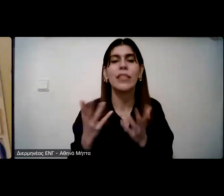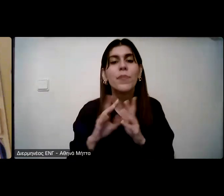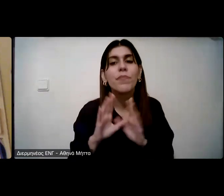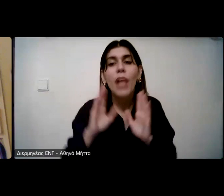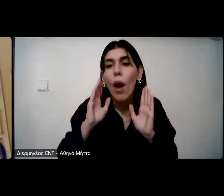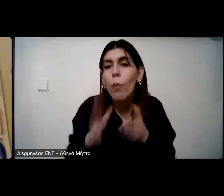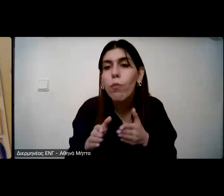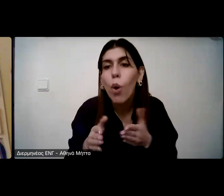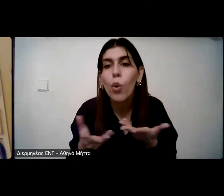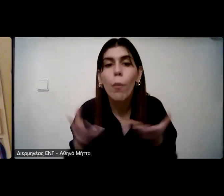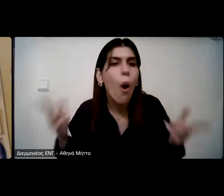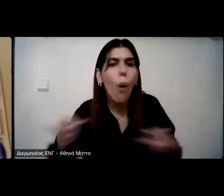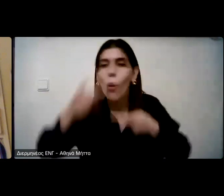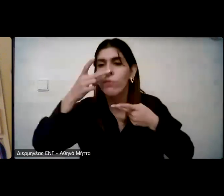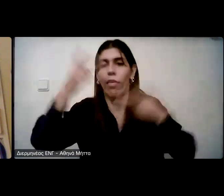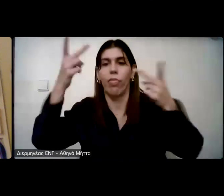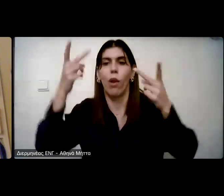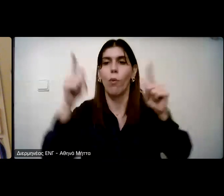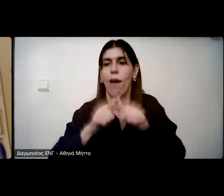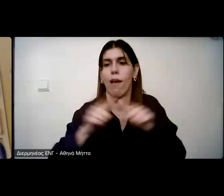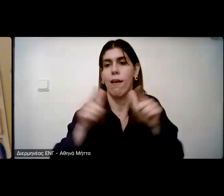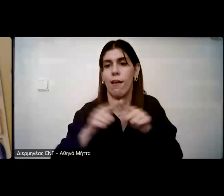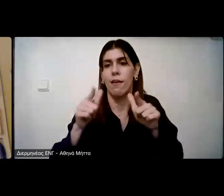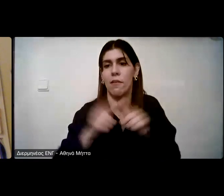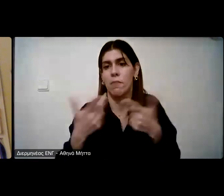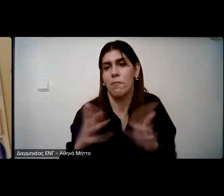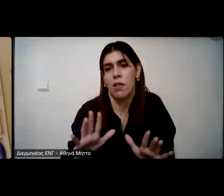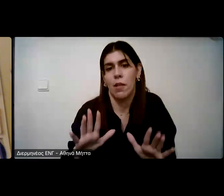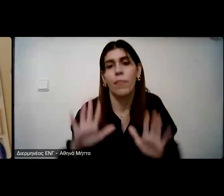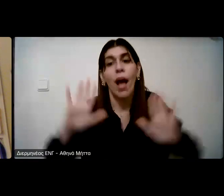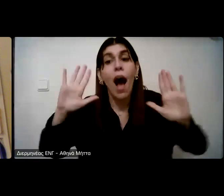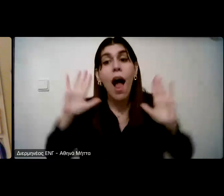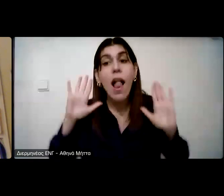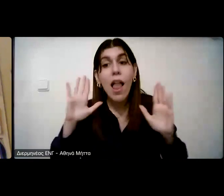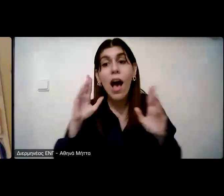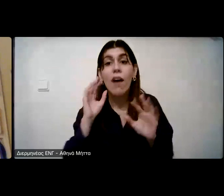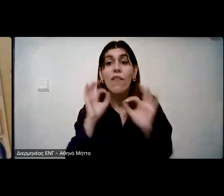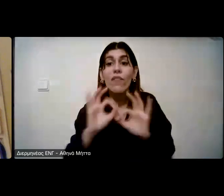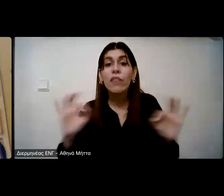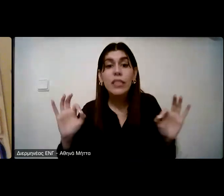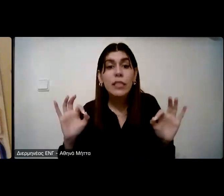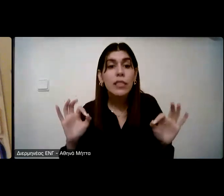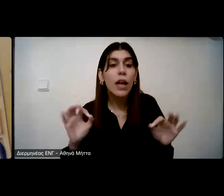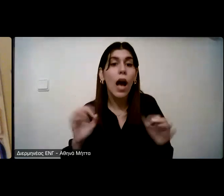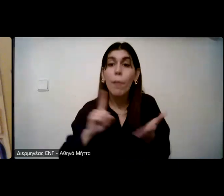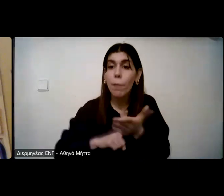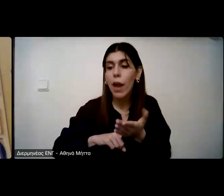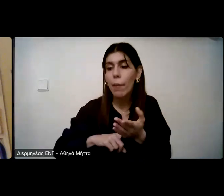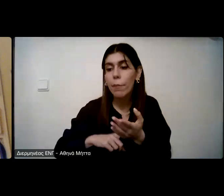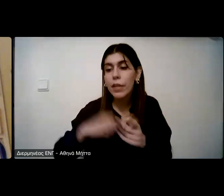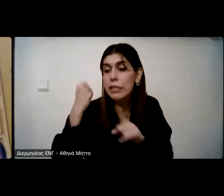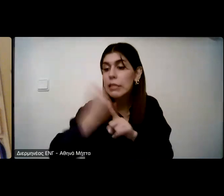κάνουμε ό,τι θέλουμε, αρκεί να είμαστε διατεθειμένες να δώσουμε τις ανάλογες μάχες. Δηλαδή, ο